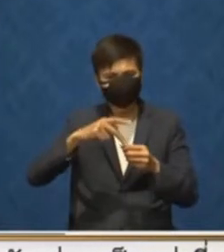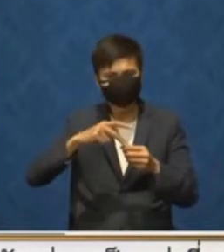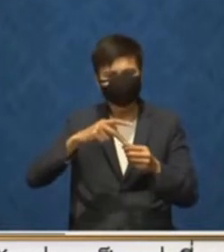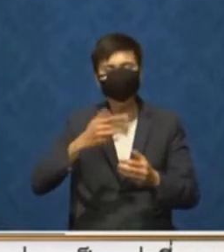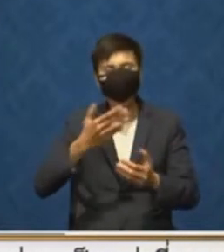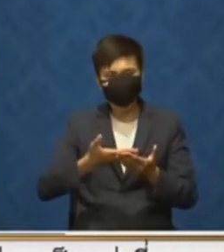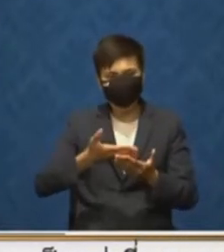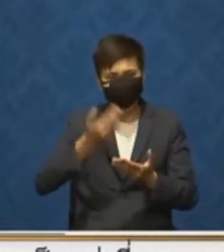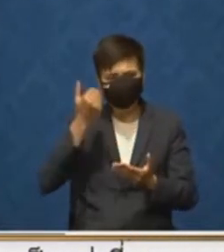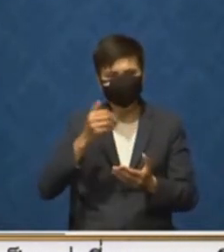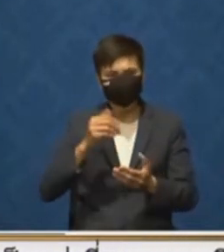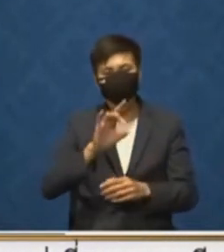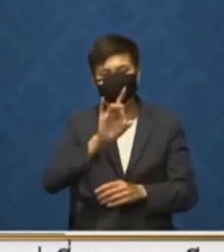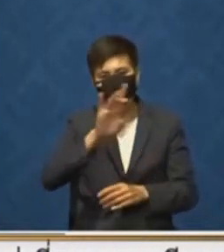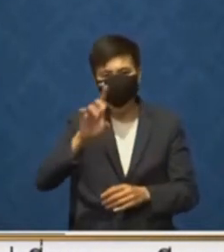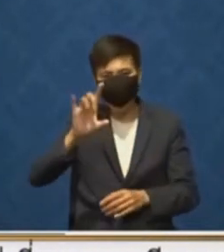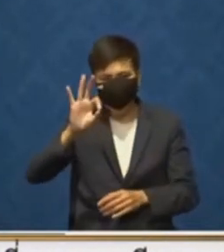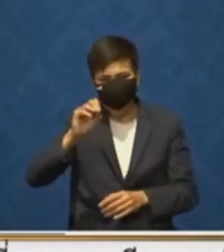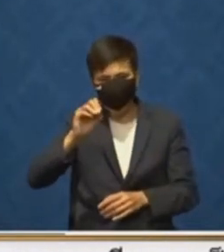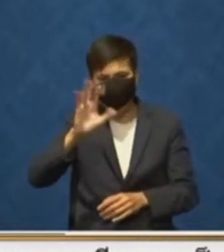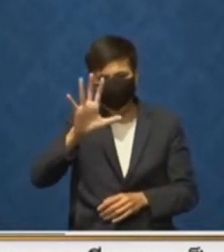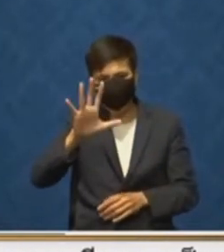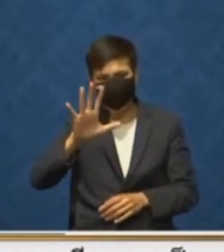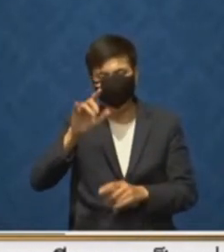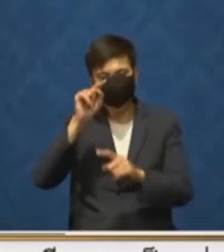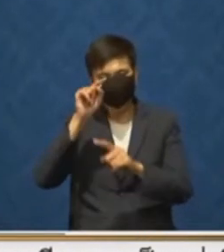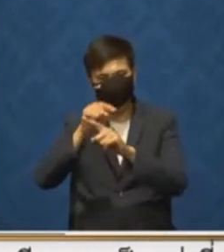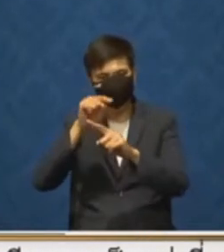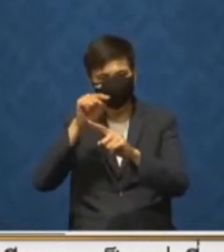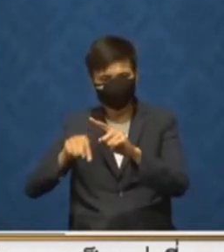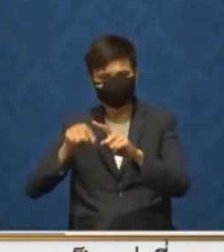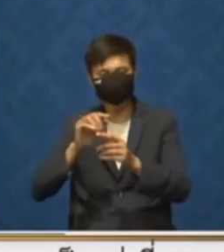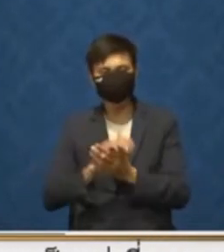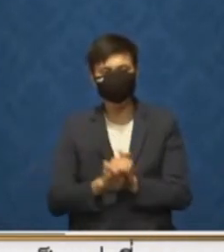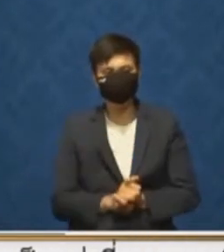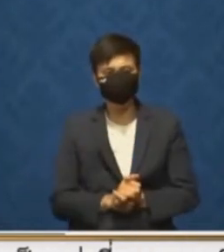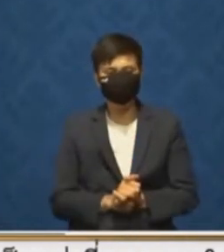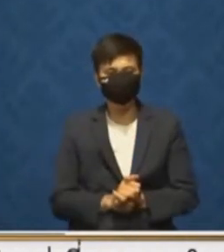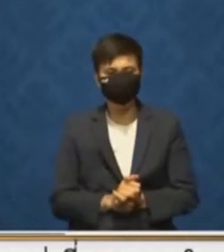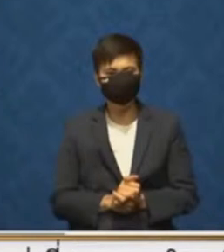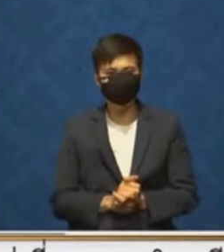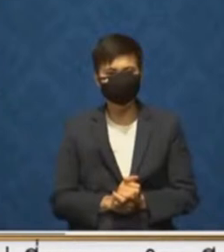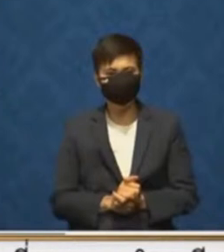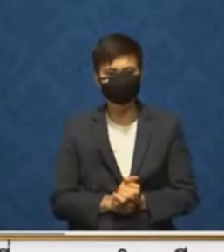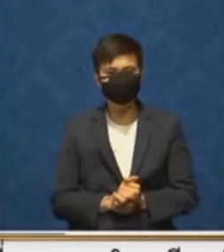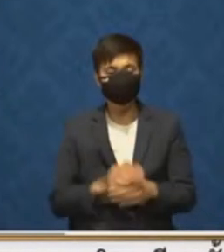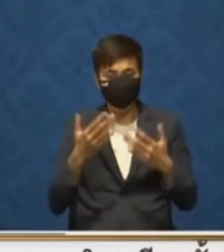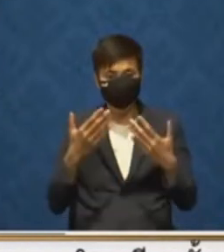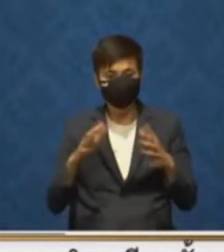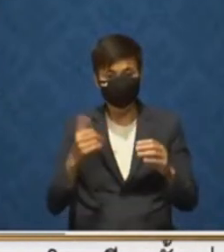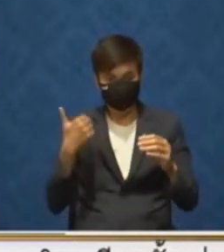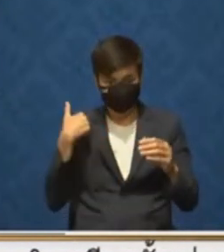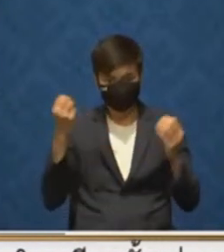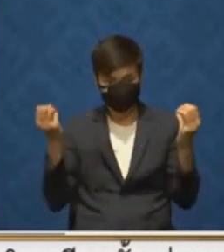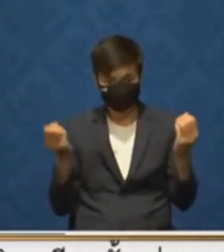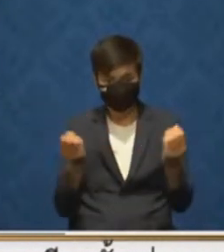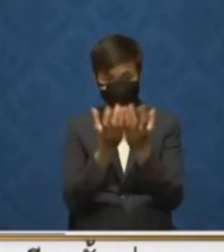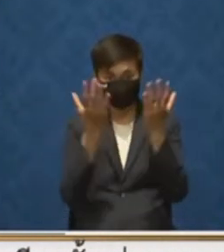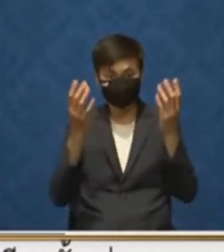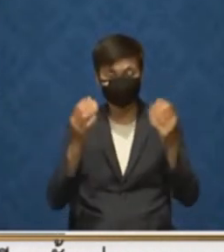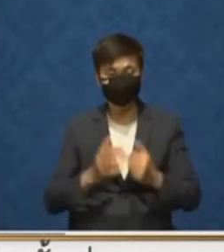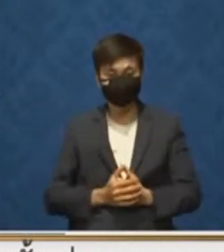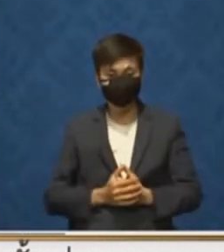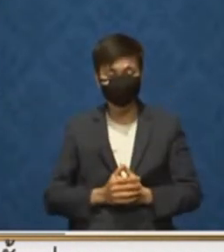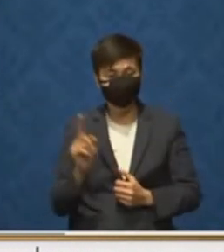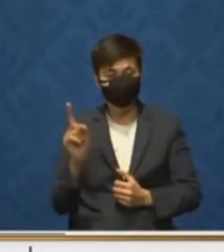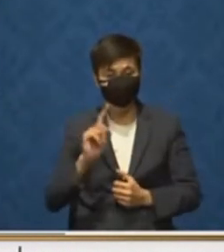เปอร์เซ็นต์เองและยังส่งผลกระทบตามมาก็คือ